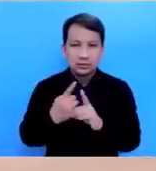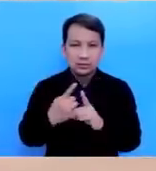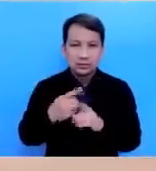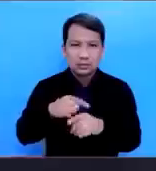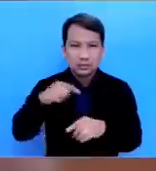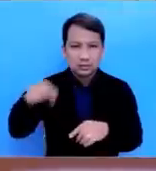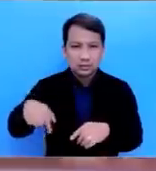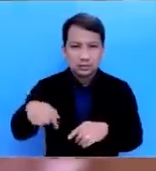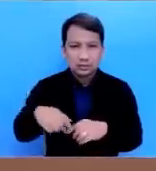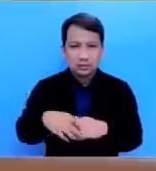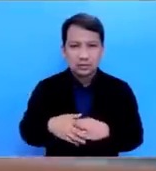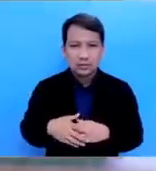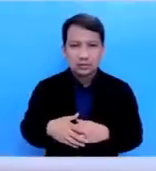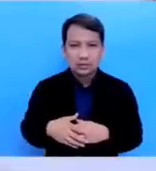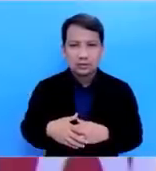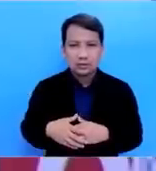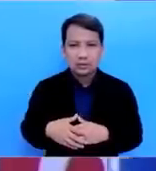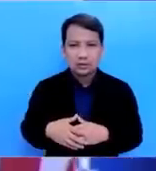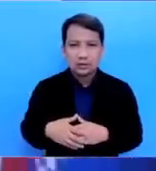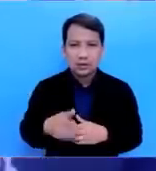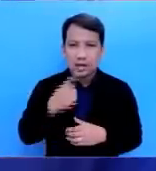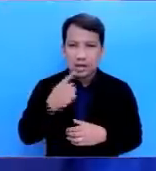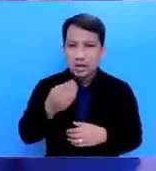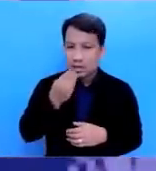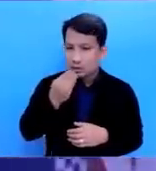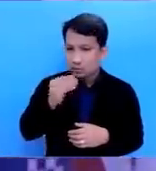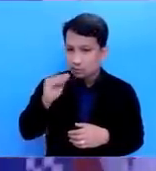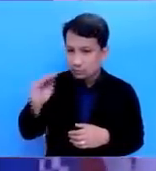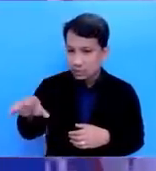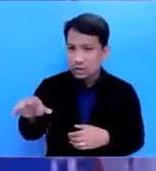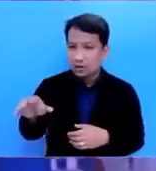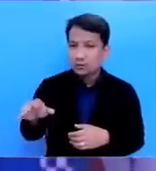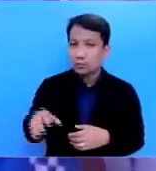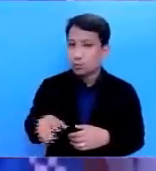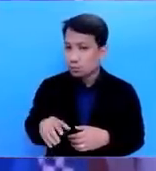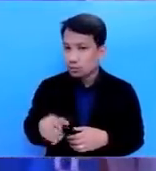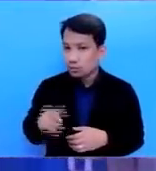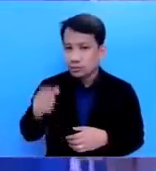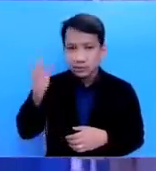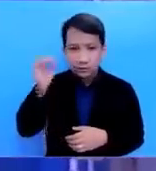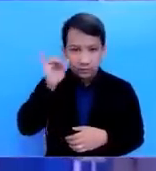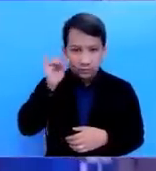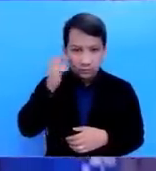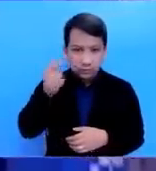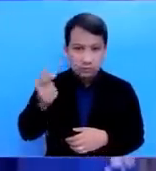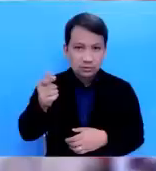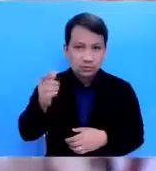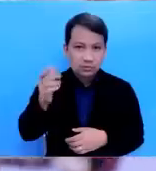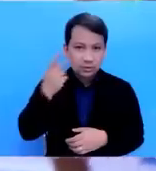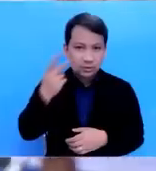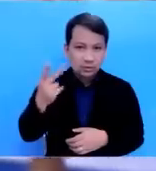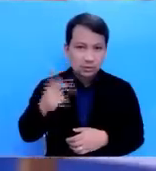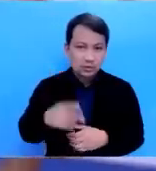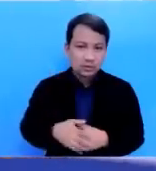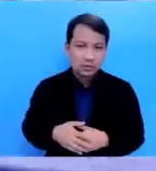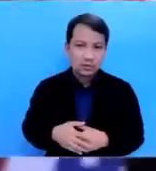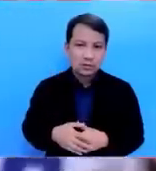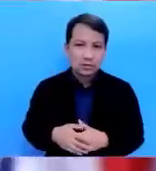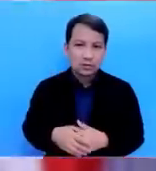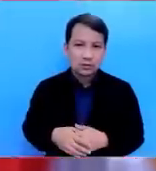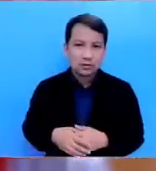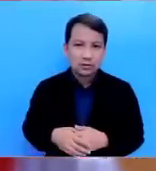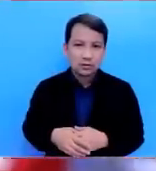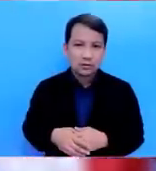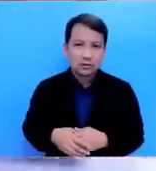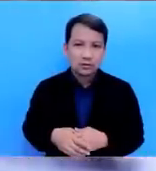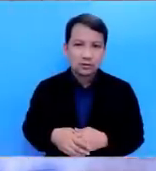Juan. Dito na umano dinuraan ni San Juan assistant coach Yong Garcia si Casajero. Paulit-ulit pang